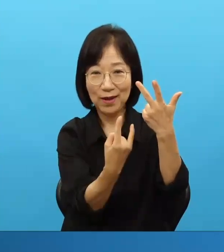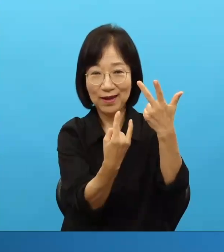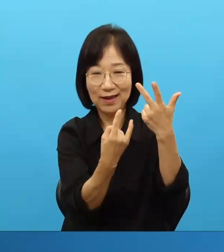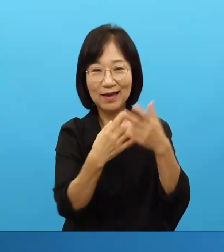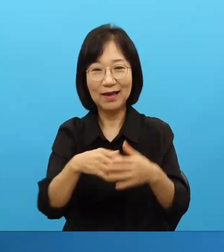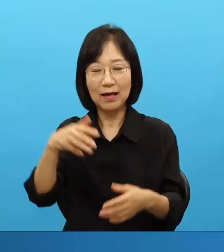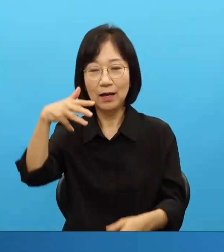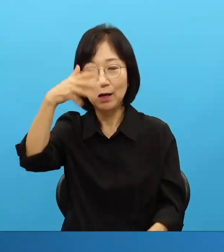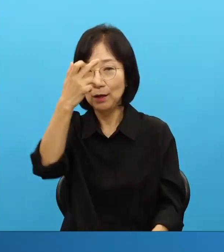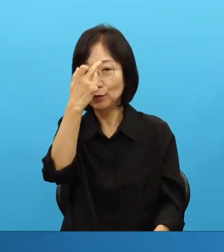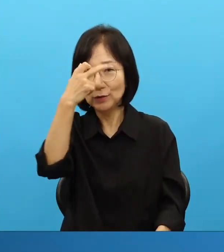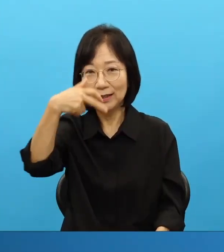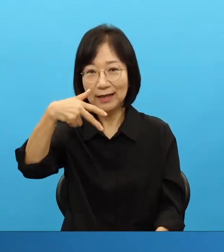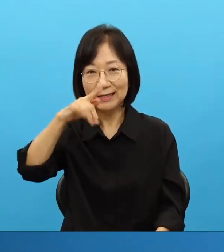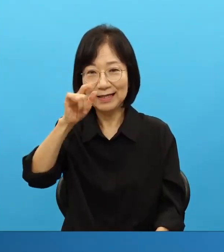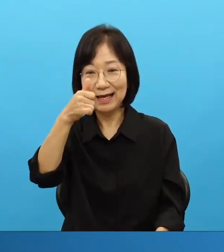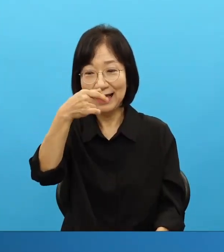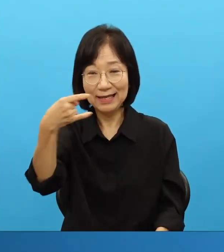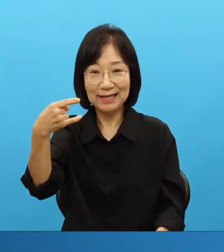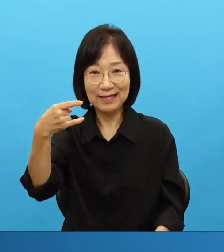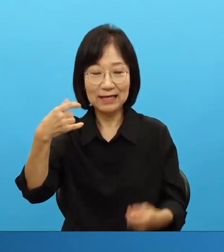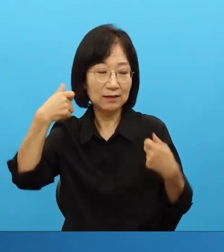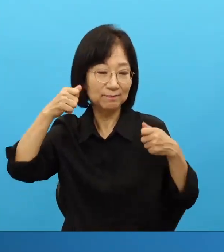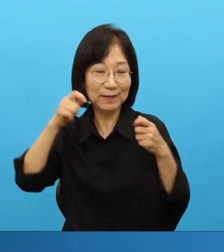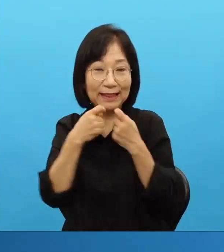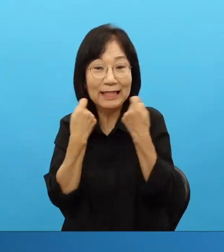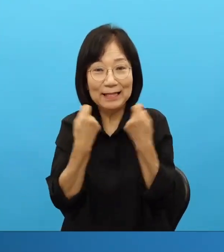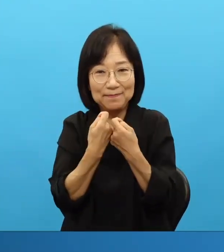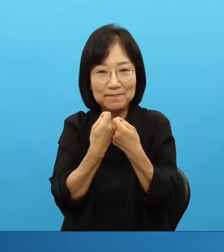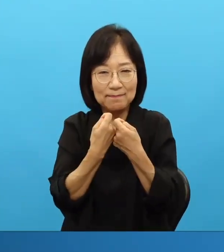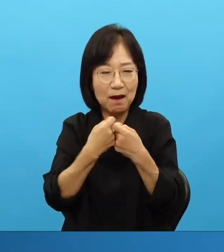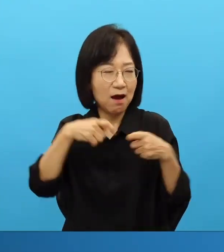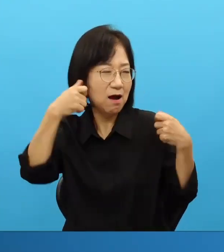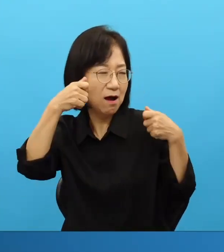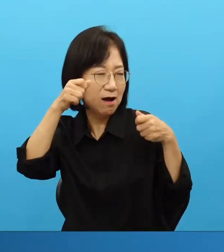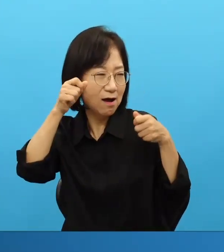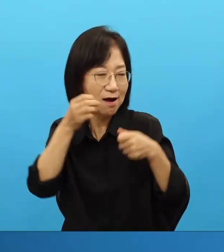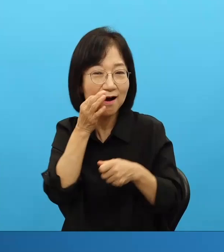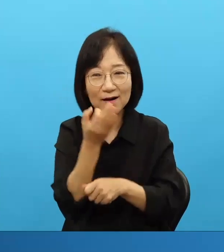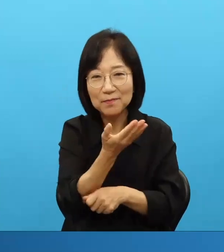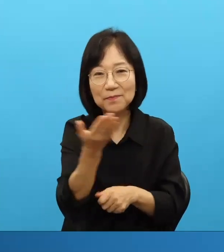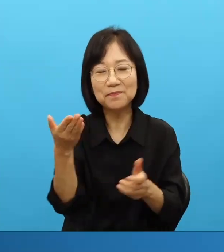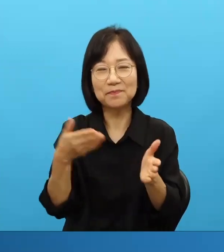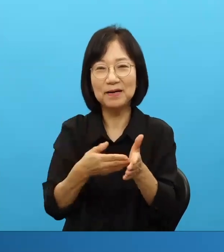팀 어때의 축하 공연이 WRC의 개막 무대를 장식하기도 했습니다.